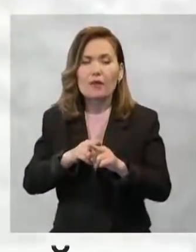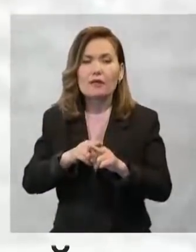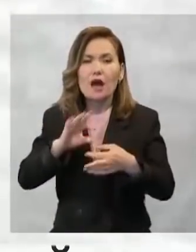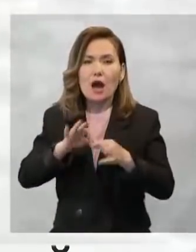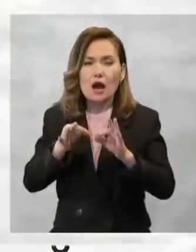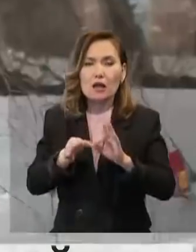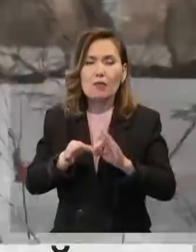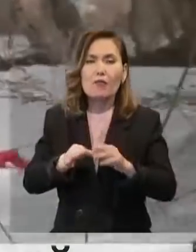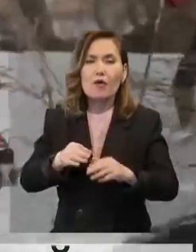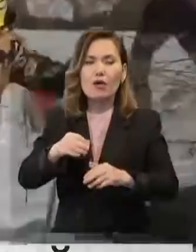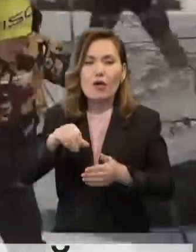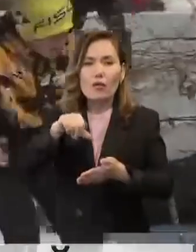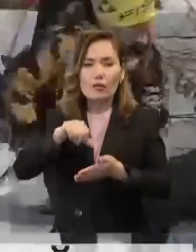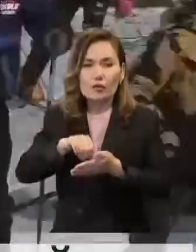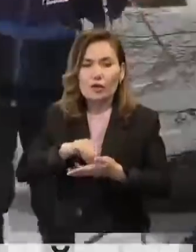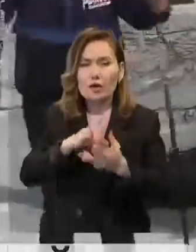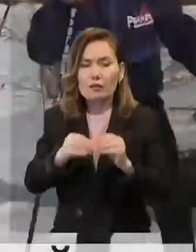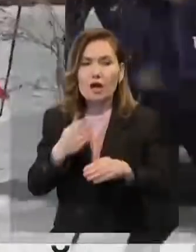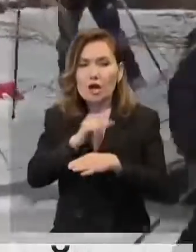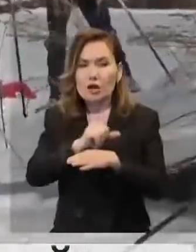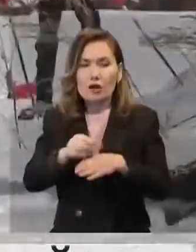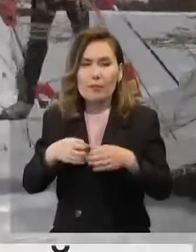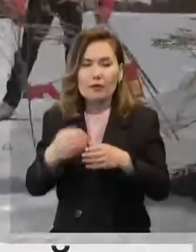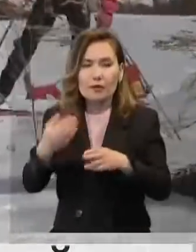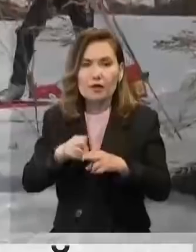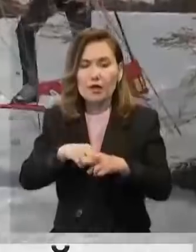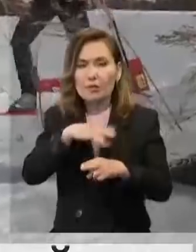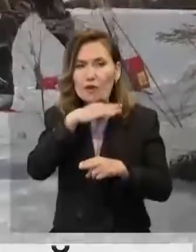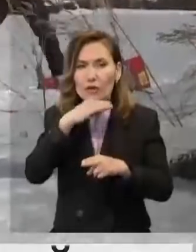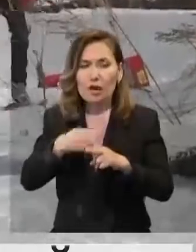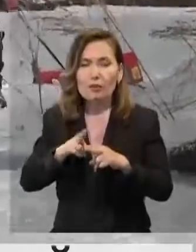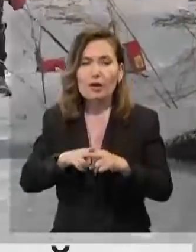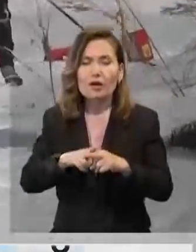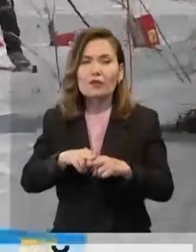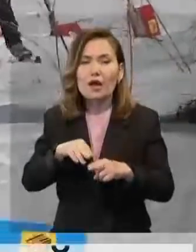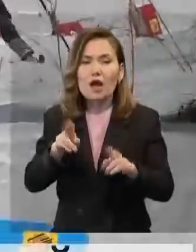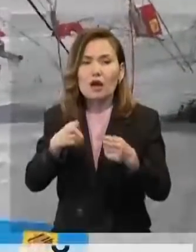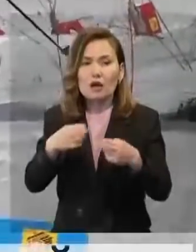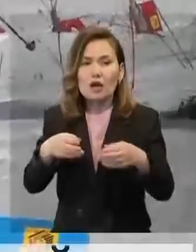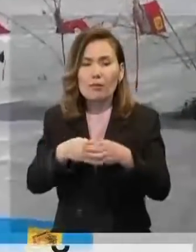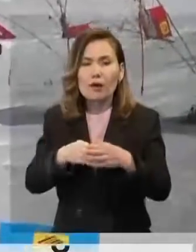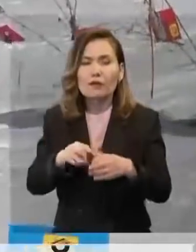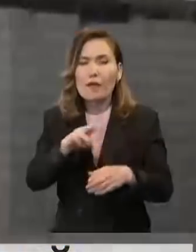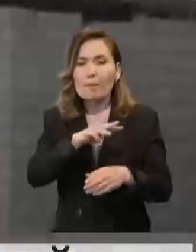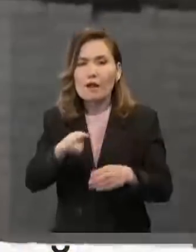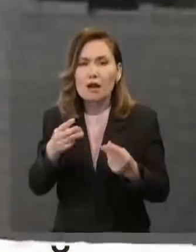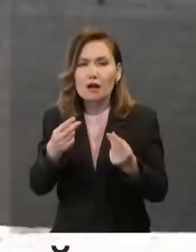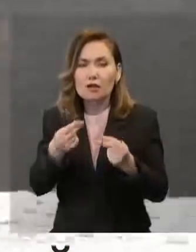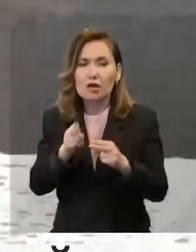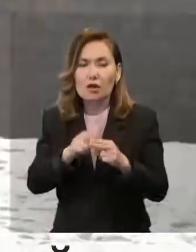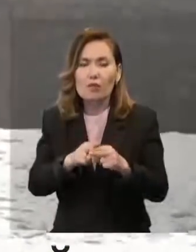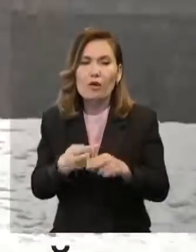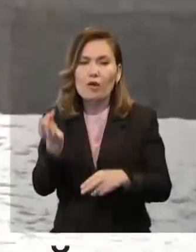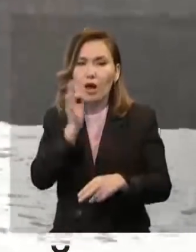ойындары қатысушыларына тиесілі. Ал шетелдік легионерлер самсап жүрген кәсіби спорт клубтары миллиардтаған инвестицияны құмға